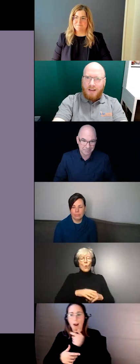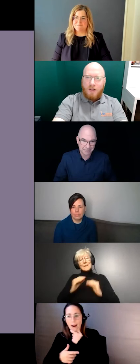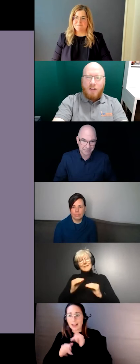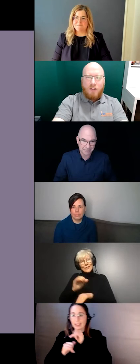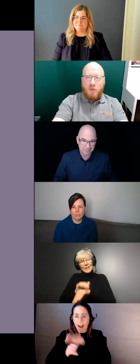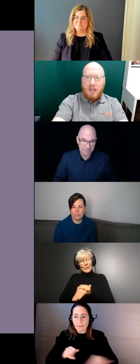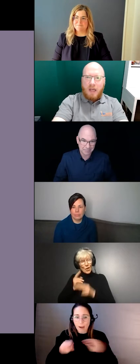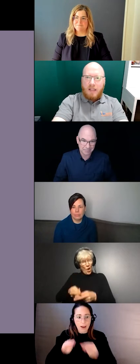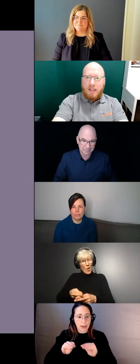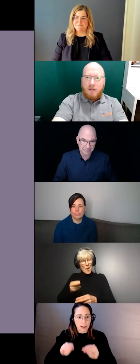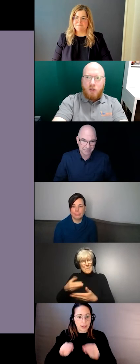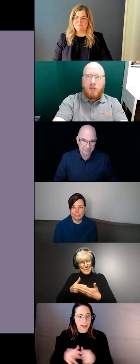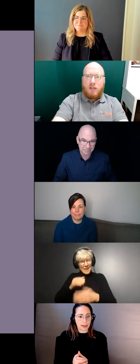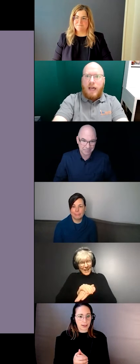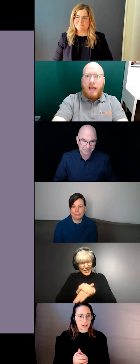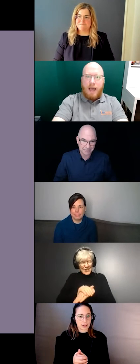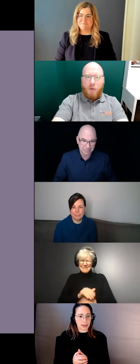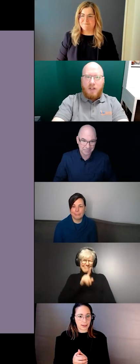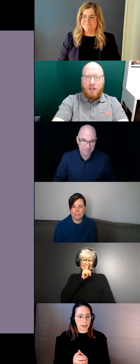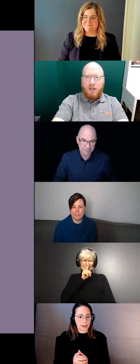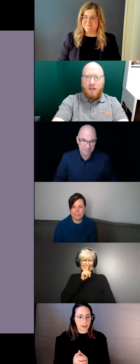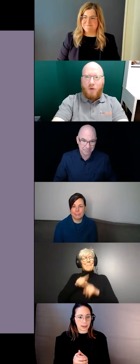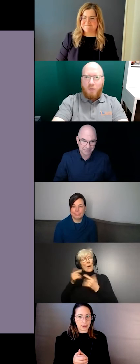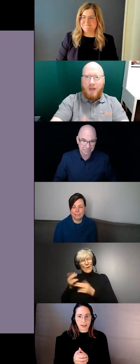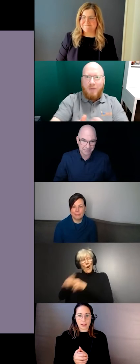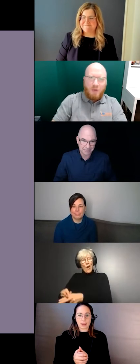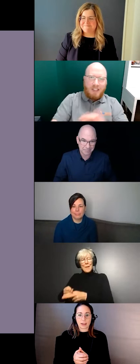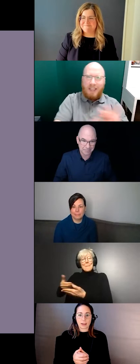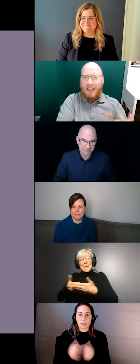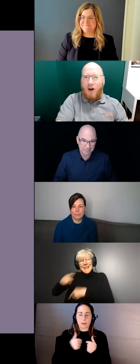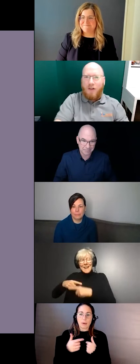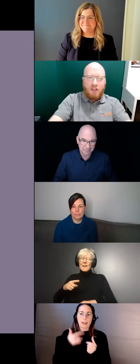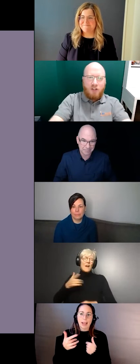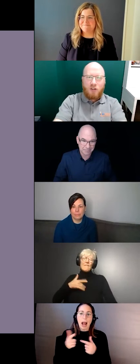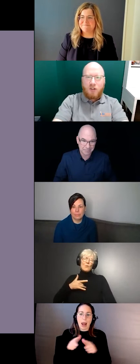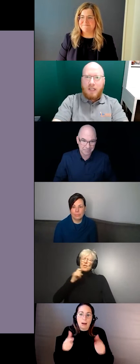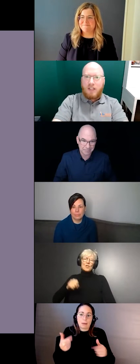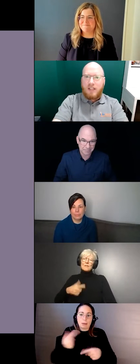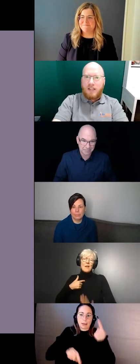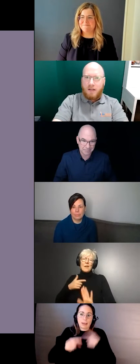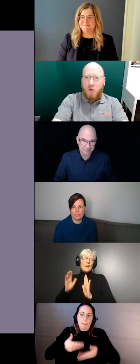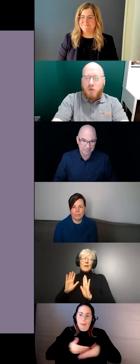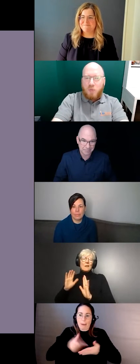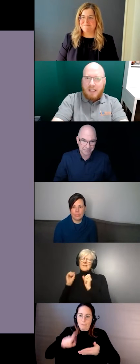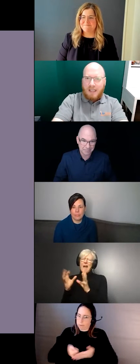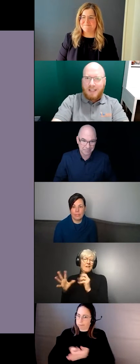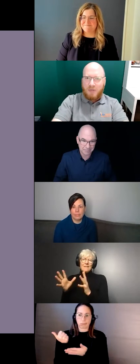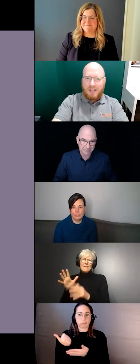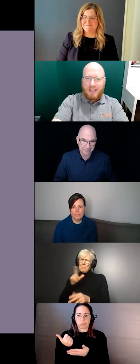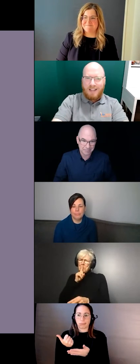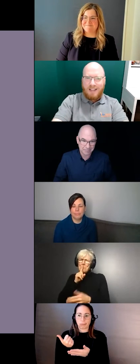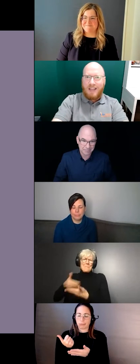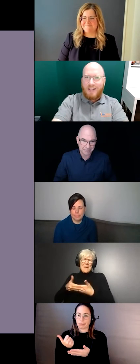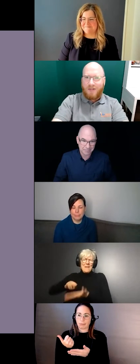Pour moi, c'est le langage des signes. Bébé devrait être enlevé. C'est d'enseigner